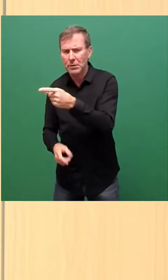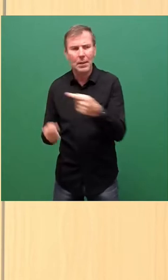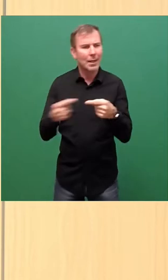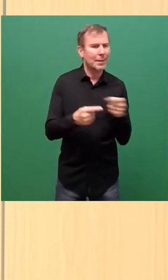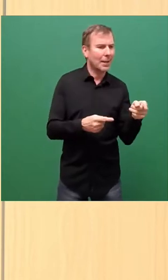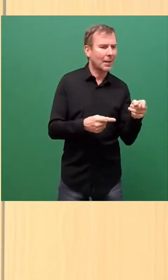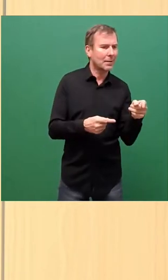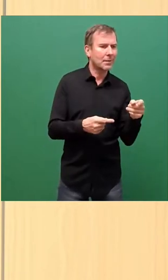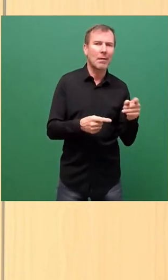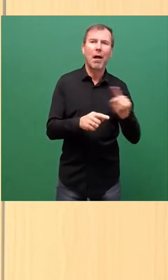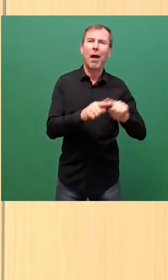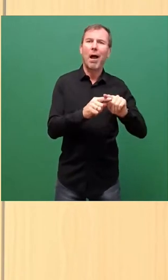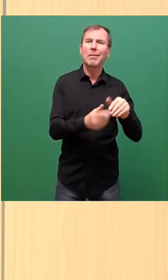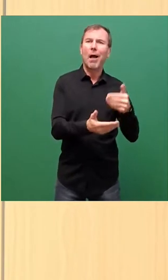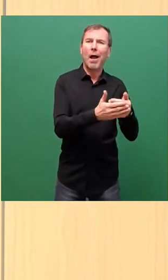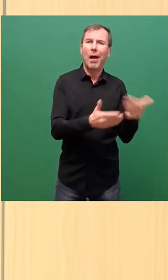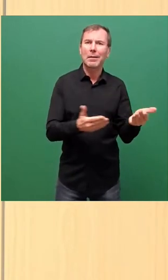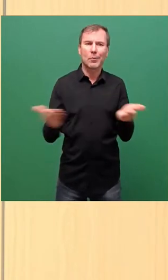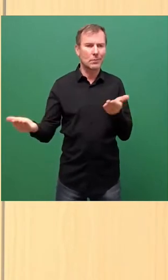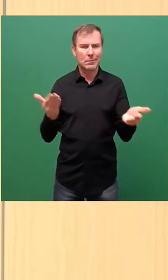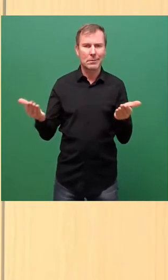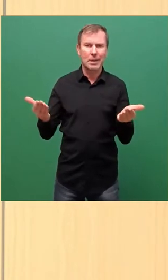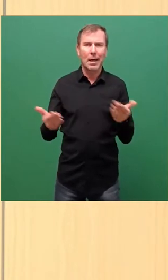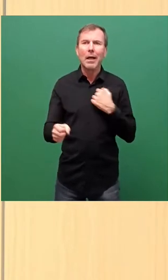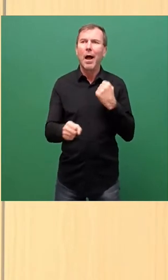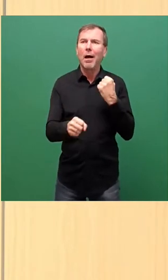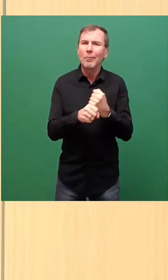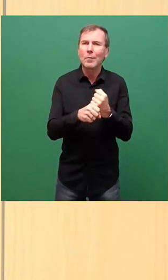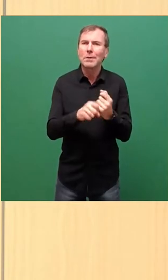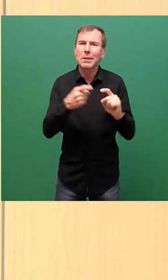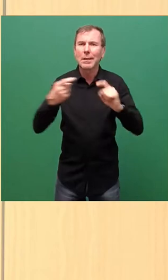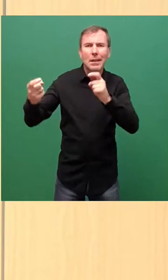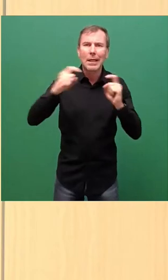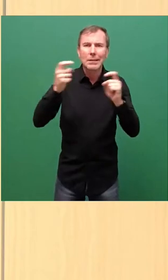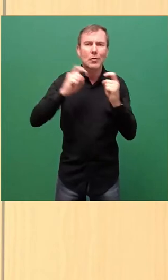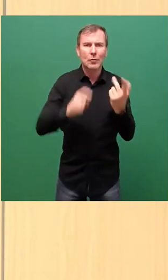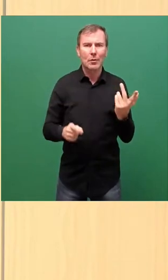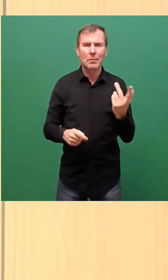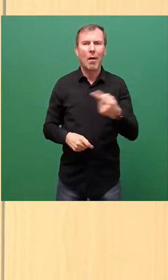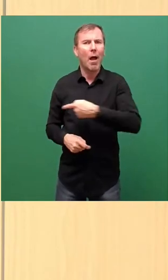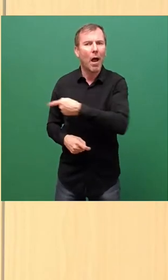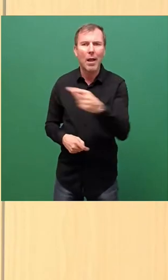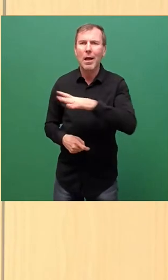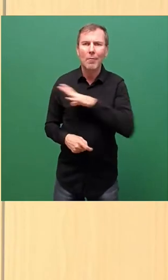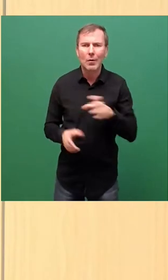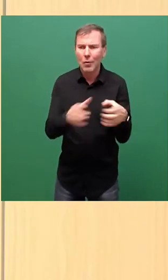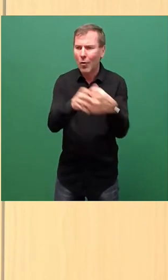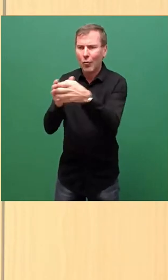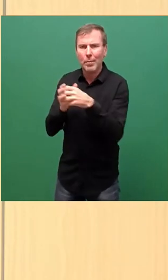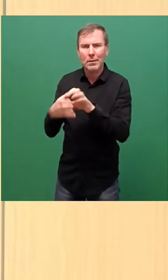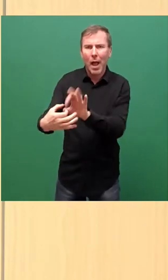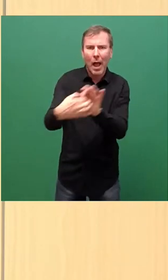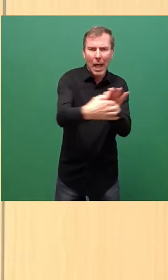entsprechenden Erschließung? Das sind, glaube ich, Diskussionen, die muss man dann auch führen, und da muss man tatsächlich auch alle Bevölkerungsgruppen mit einbeziehen und da die jeweiligen